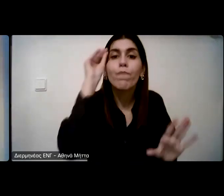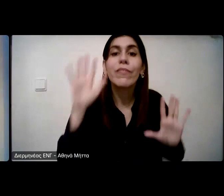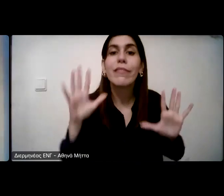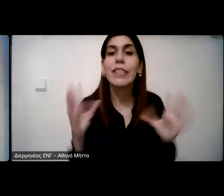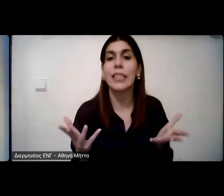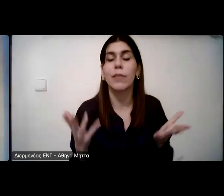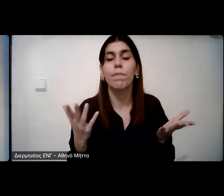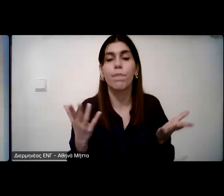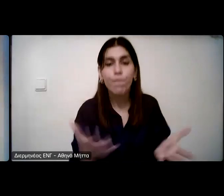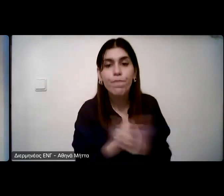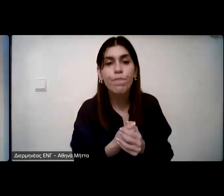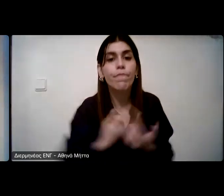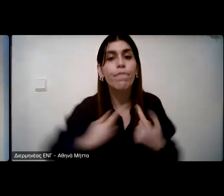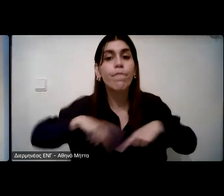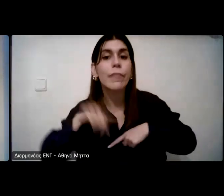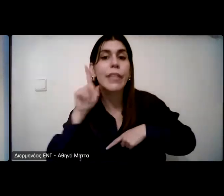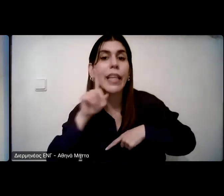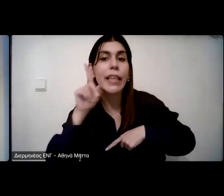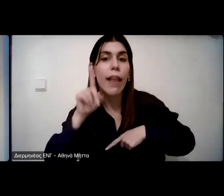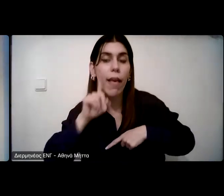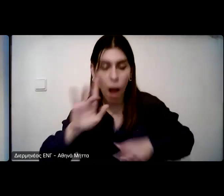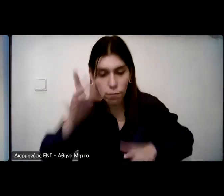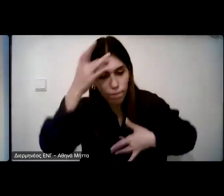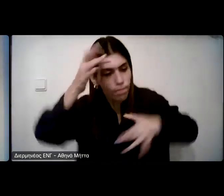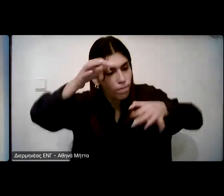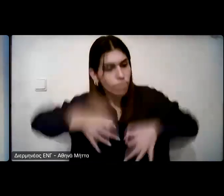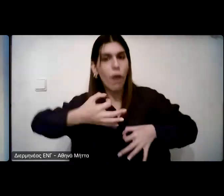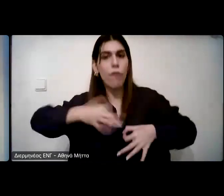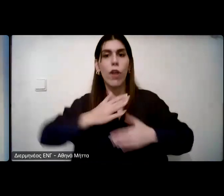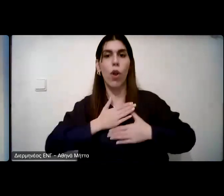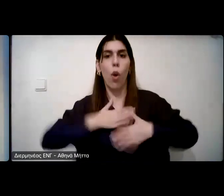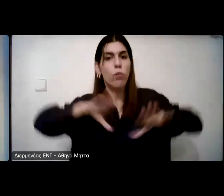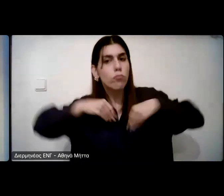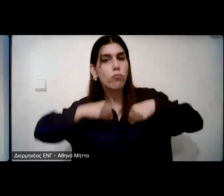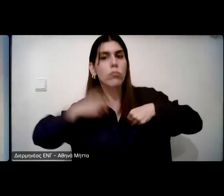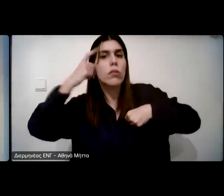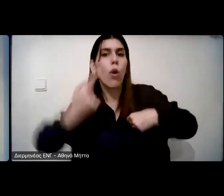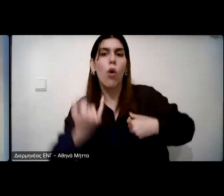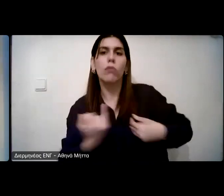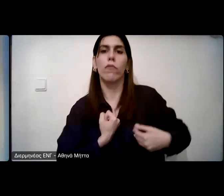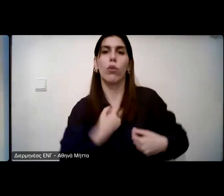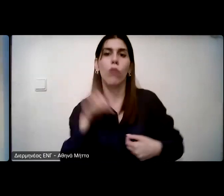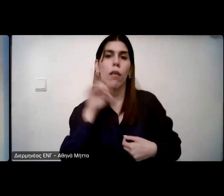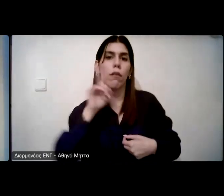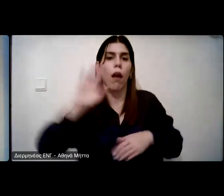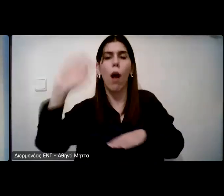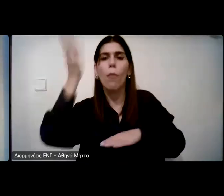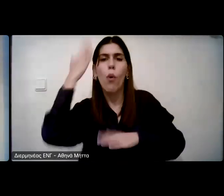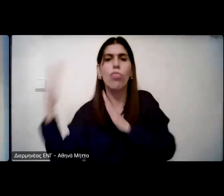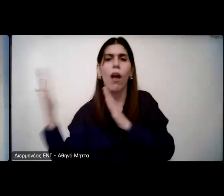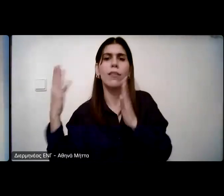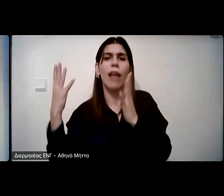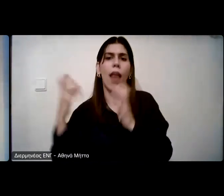γυναίκες με συνείδηση του φύλου ήδη από τη δεκαετία του 70 επιχείρησαν να απελευθερώσουν τη